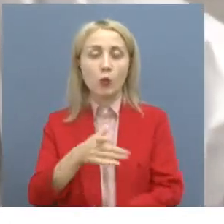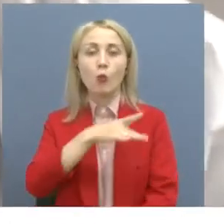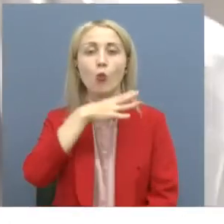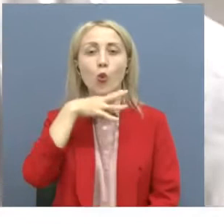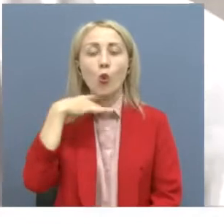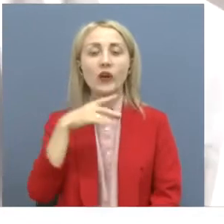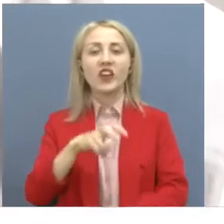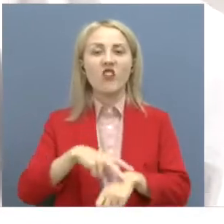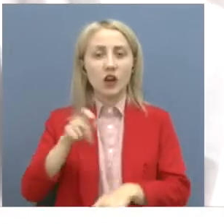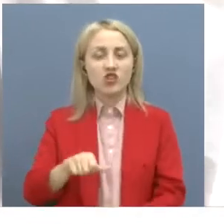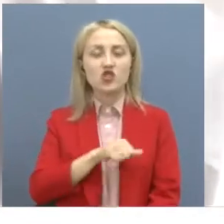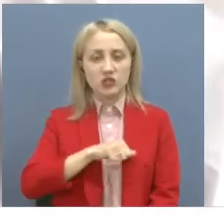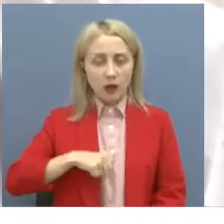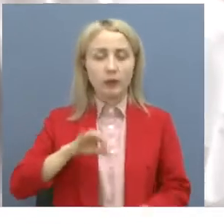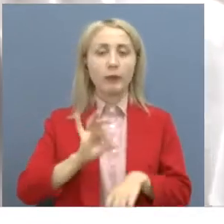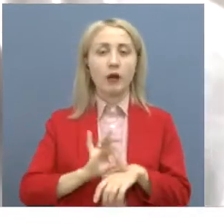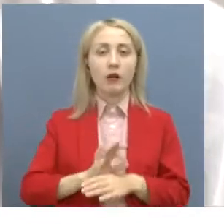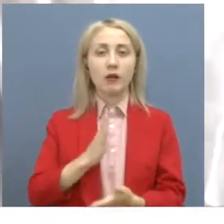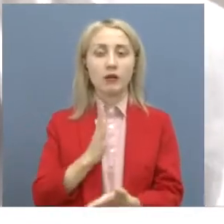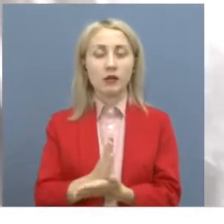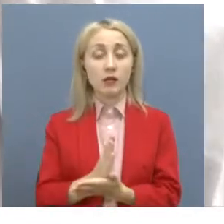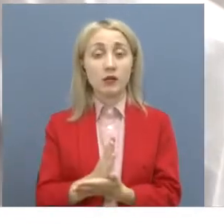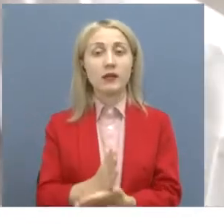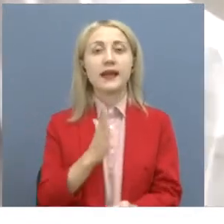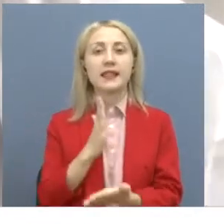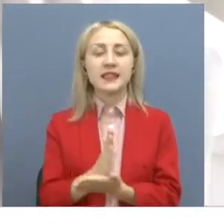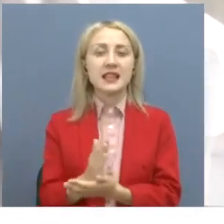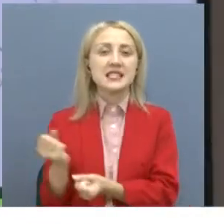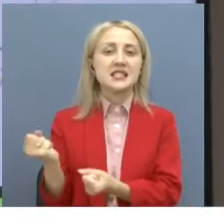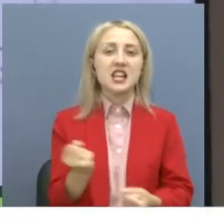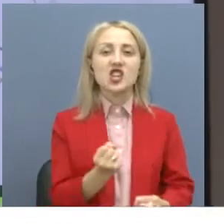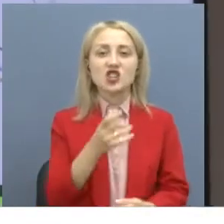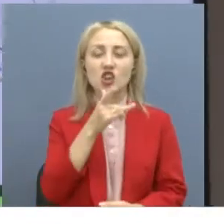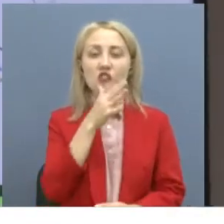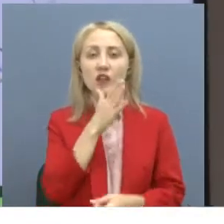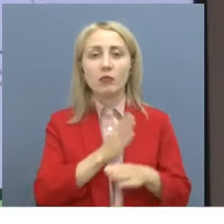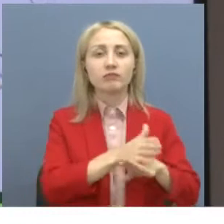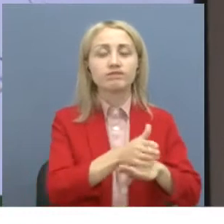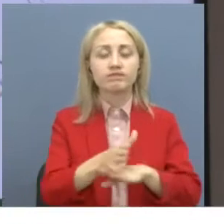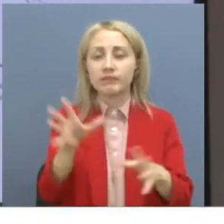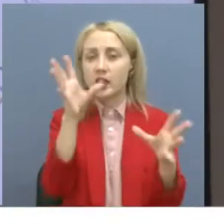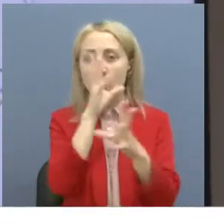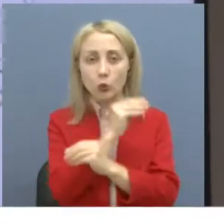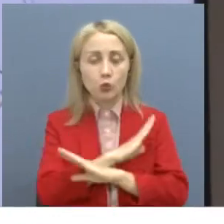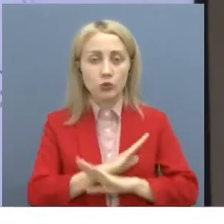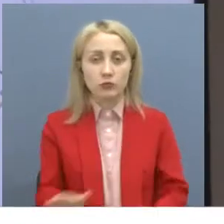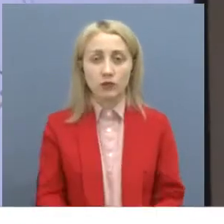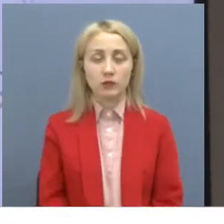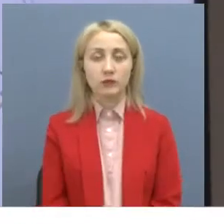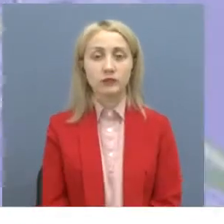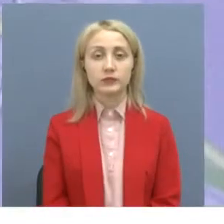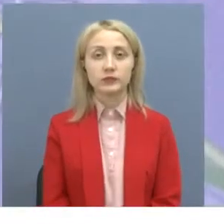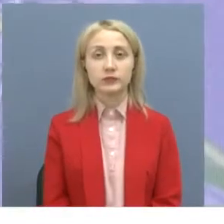өкпесінде сырыл естілсе, дәм иіс сезбесе, бірден аурухана жеткіземіз. Аймақ бойынша 69 бригада жедел көмек